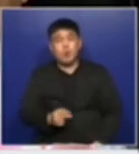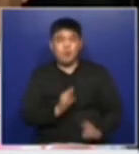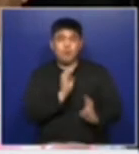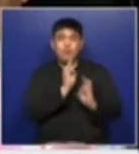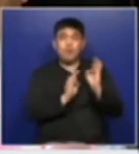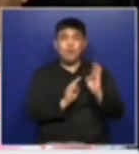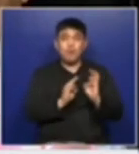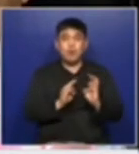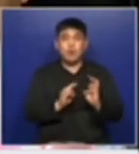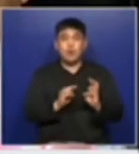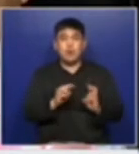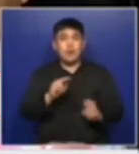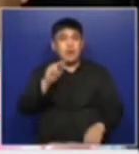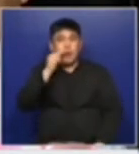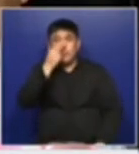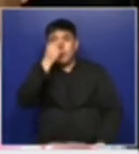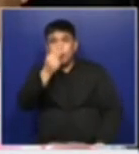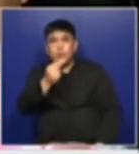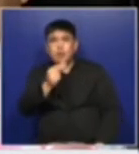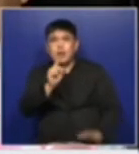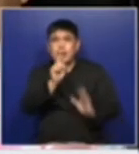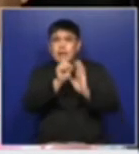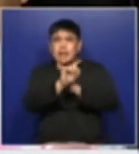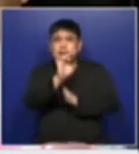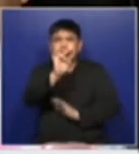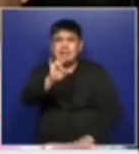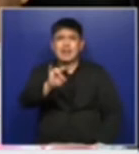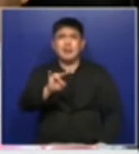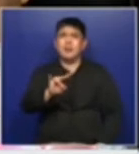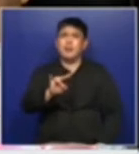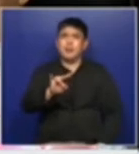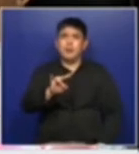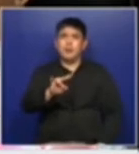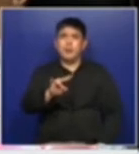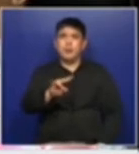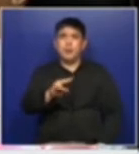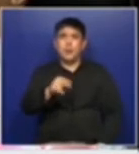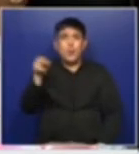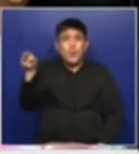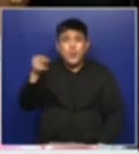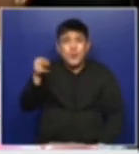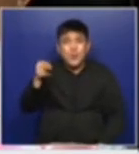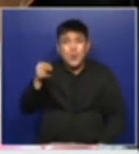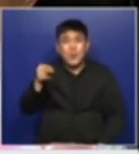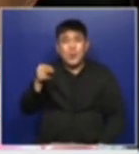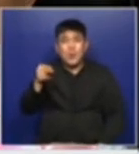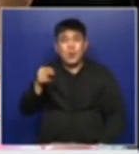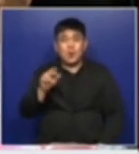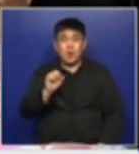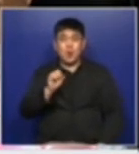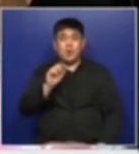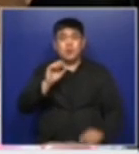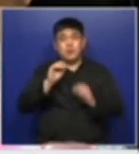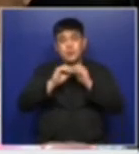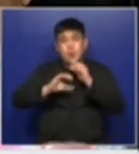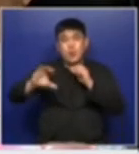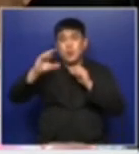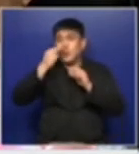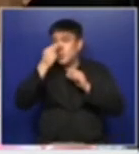ำผมตั้งใจมากครับเปิดดูให้7นาทีฮะฝุ่นและหยดน้ำฝุ่นและหยดน้ำที่กสทช.ทำให้เนี่ย